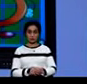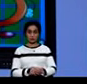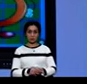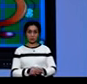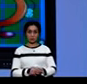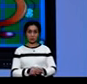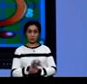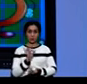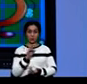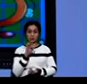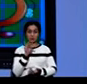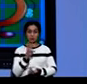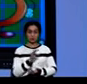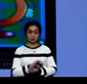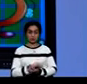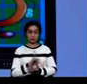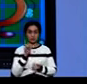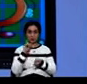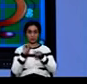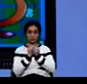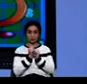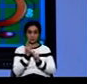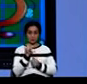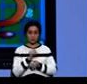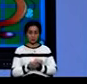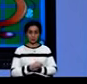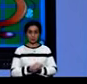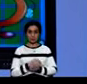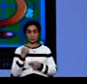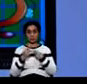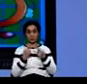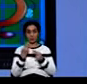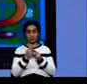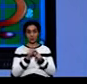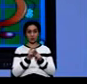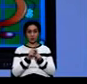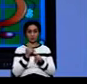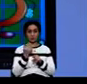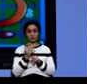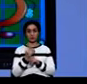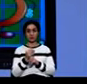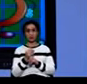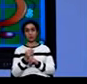числительное один. Запомнили, да? Следующее словосочетание.